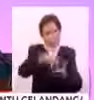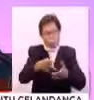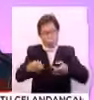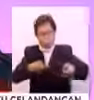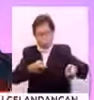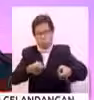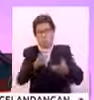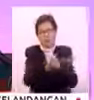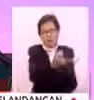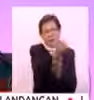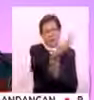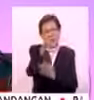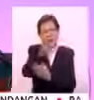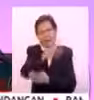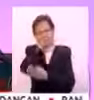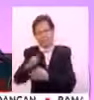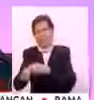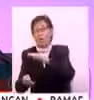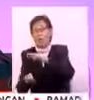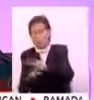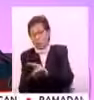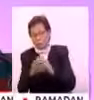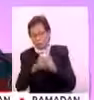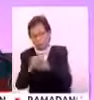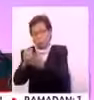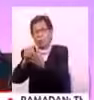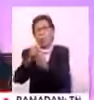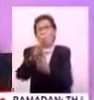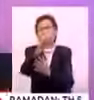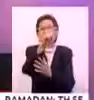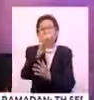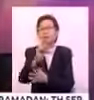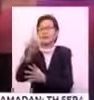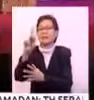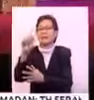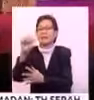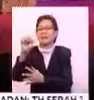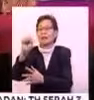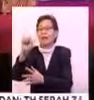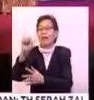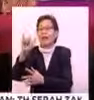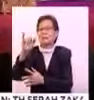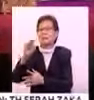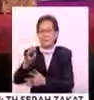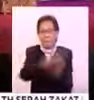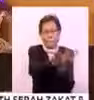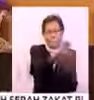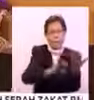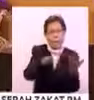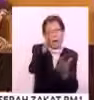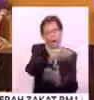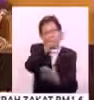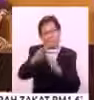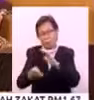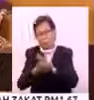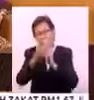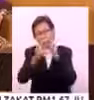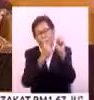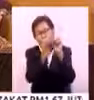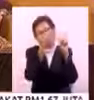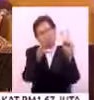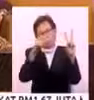Governance Integriti dan Anti-Rasuah diterajui Tan Sri Abu Kasim Mohamad. Selain itu, Pelan Anti-Rasuah Nasional